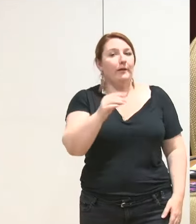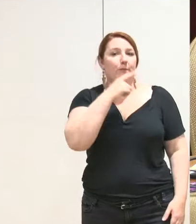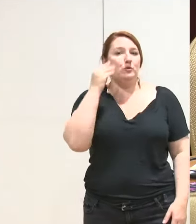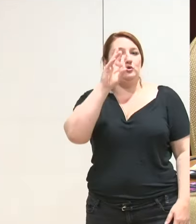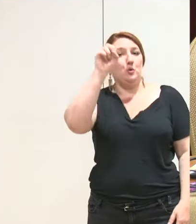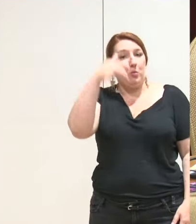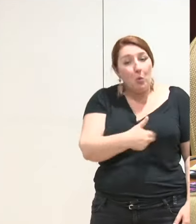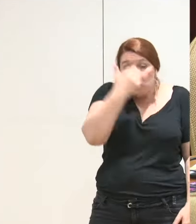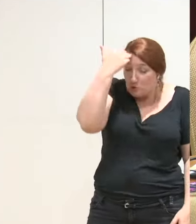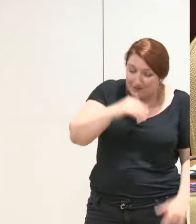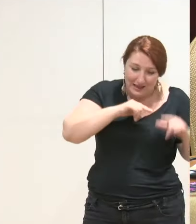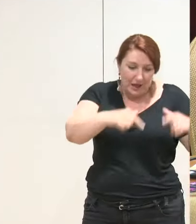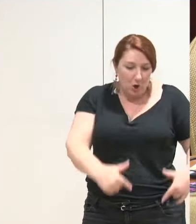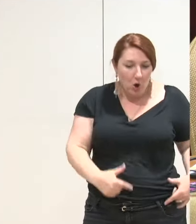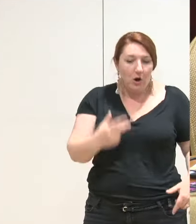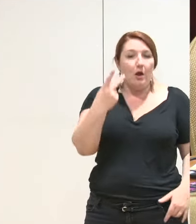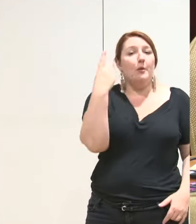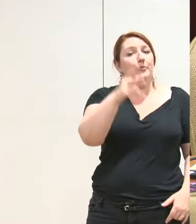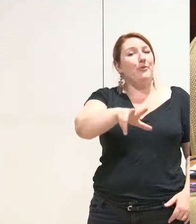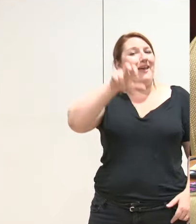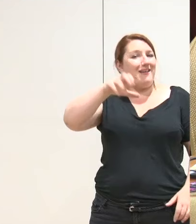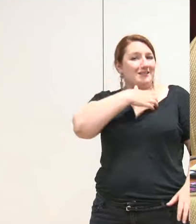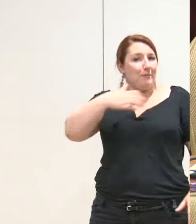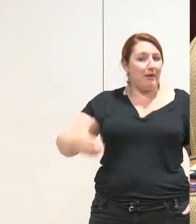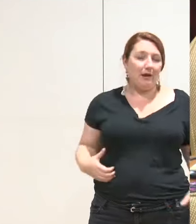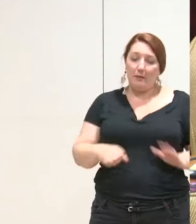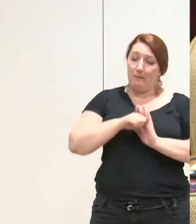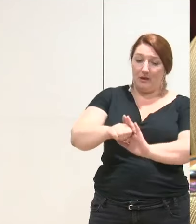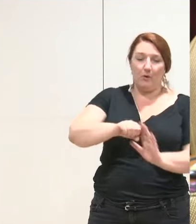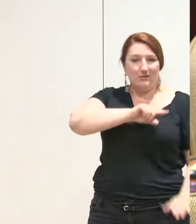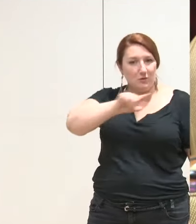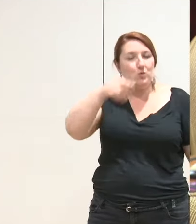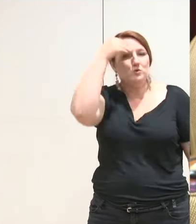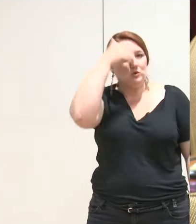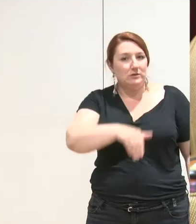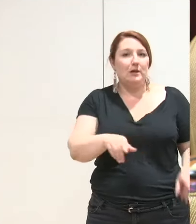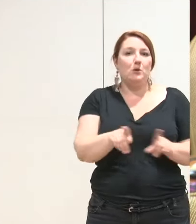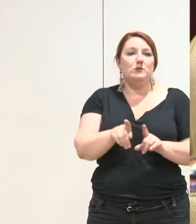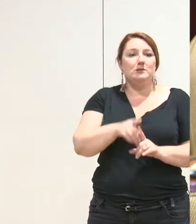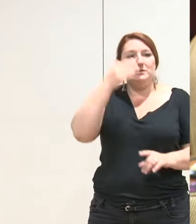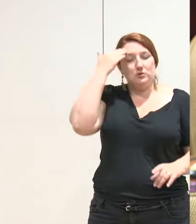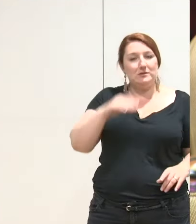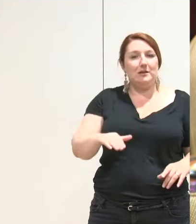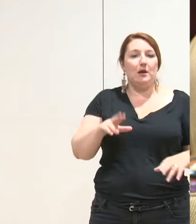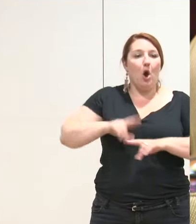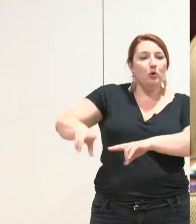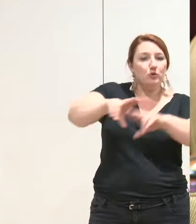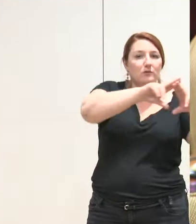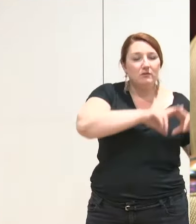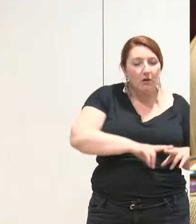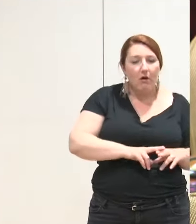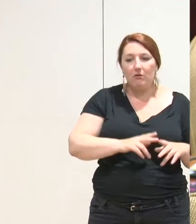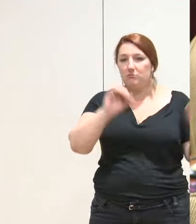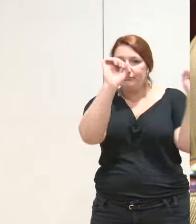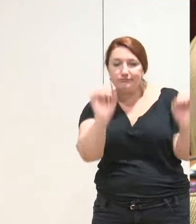je sais que les écoles n'étaient pas la priorité de la précédente municipalité je sais aussi que les crédits affectés à l'entretien et la rénovation on été